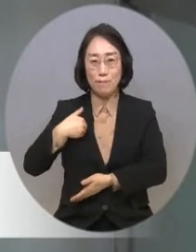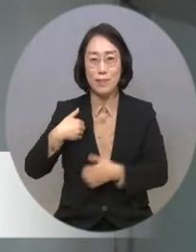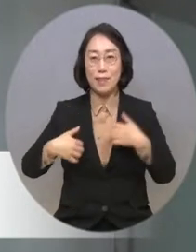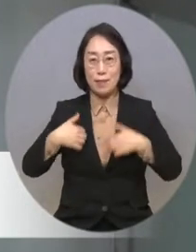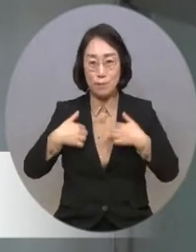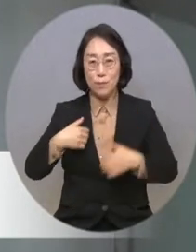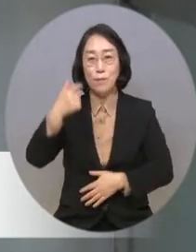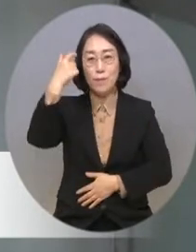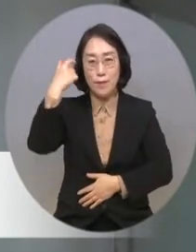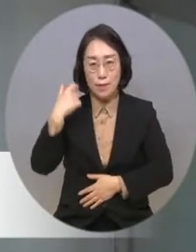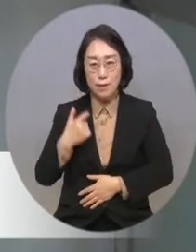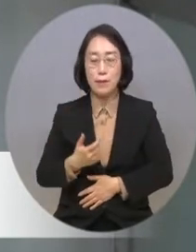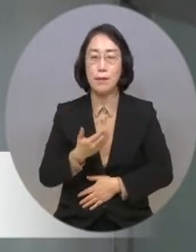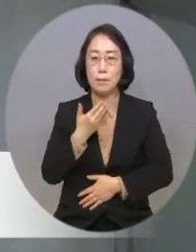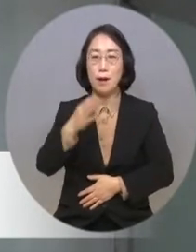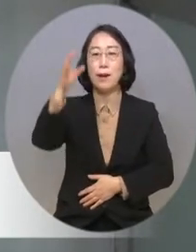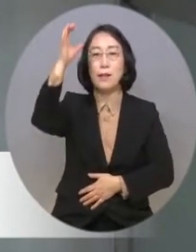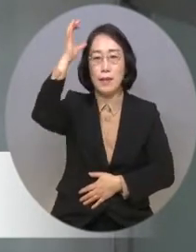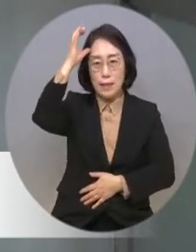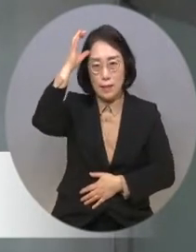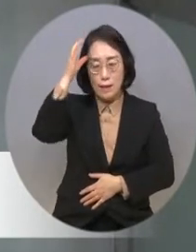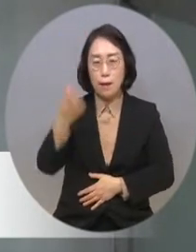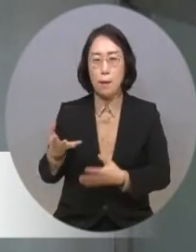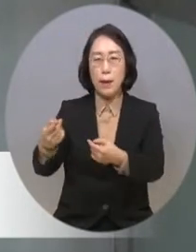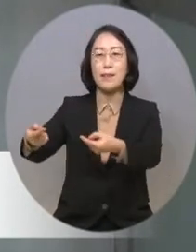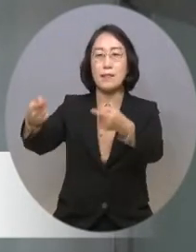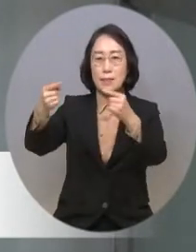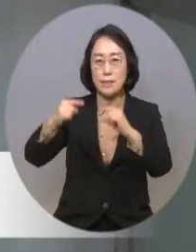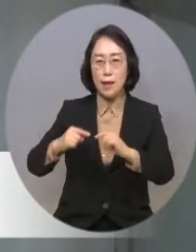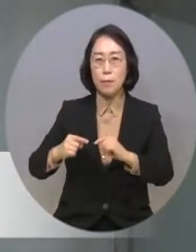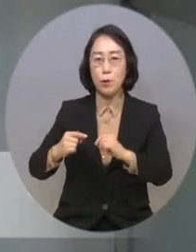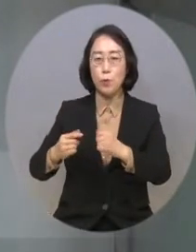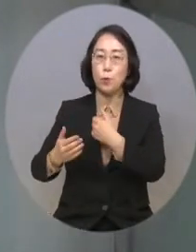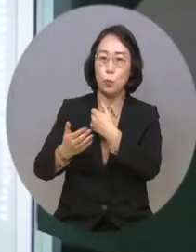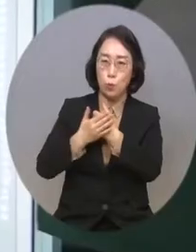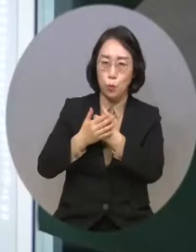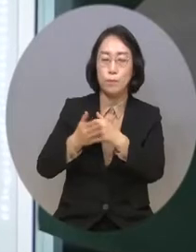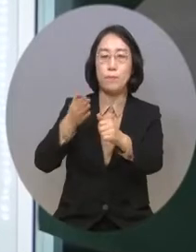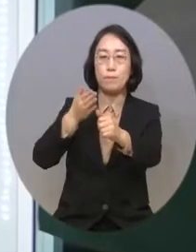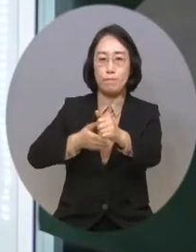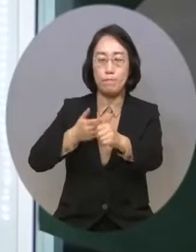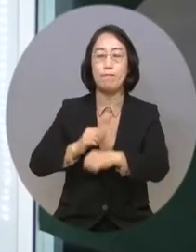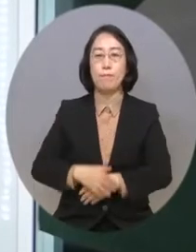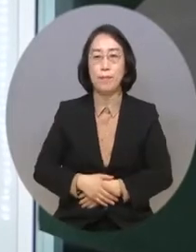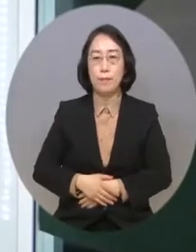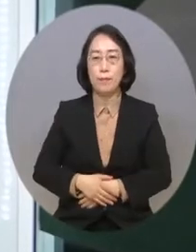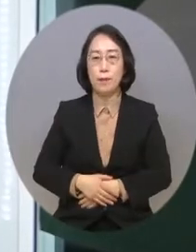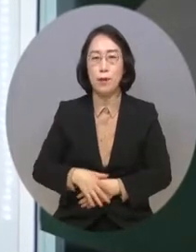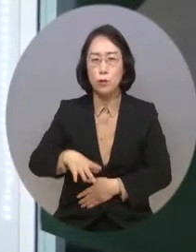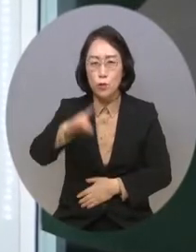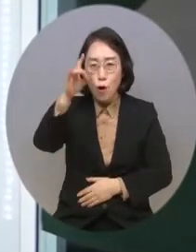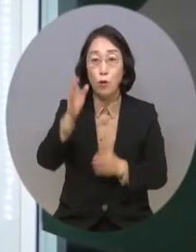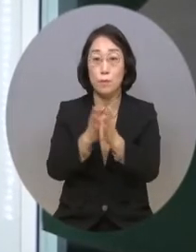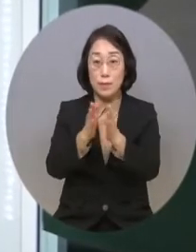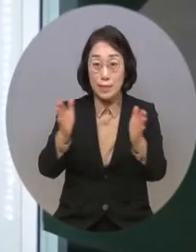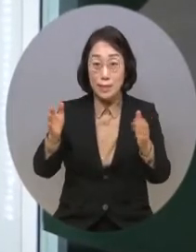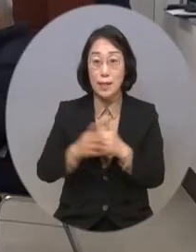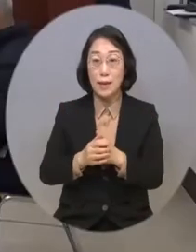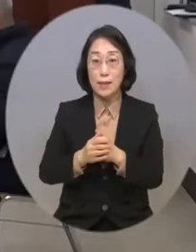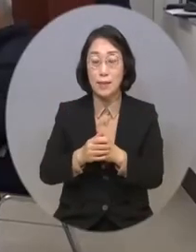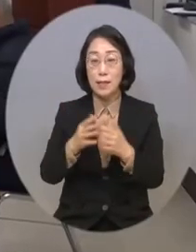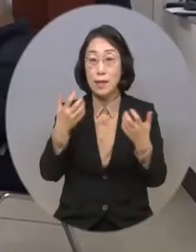것으로 기대가 됩니다. 많은 참여와 협조를 당부드립니다. 의정부시 최초로 추진되는 공유